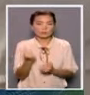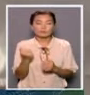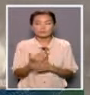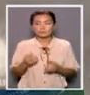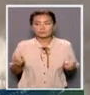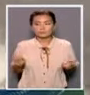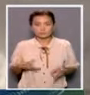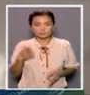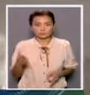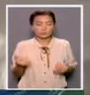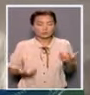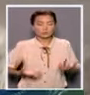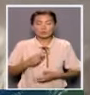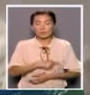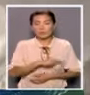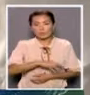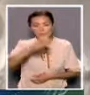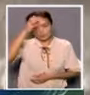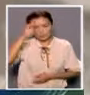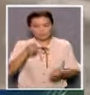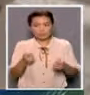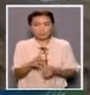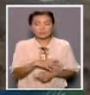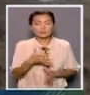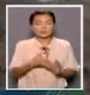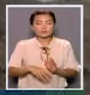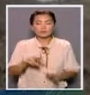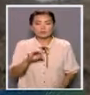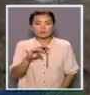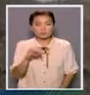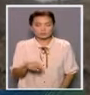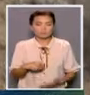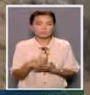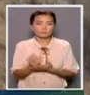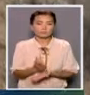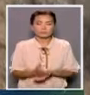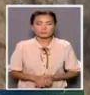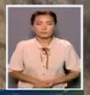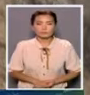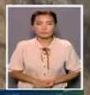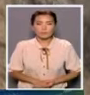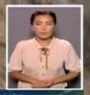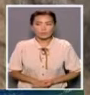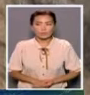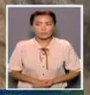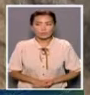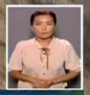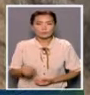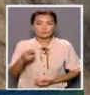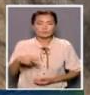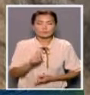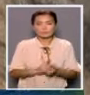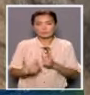етуде. Сонымен қатар қазба жұмысының ғылыми жетекшісі болып археолог Марат Қасенов бекітілген. Елбасының рухани